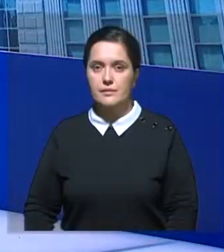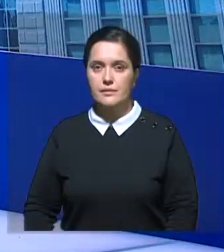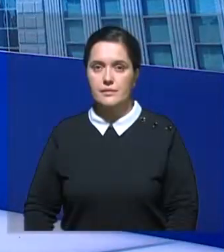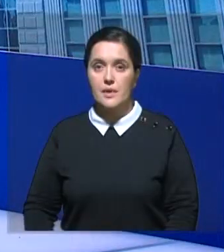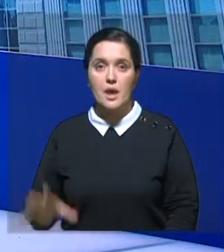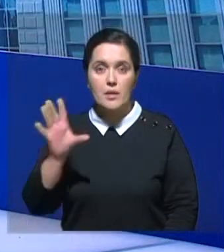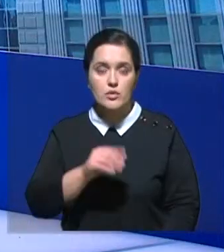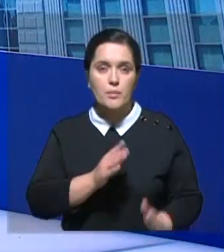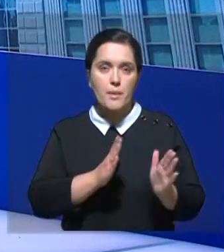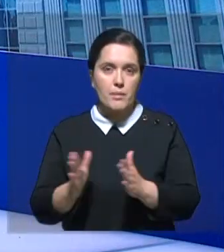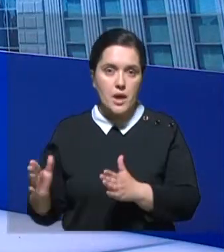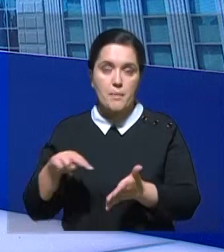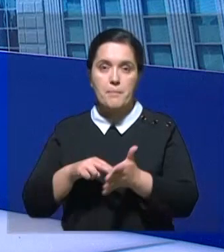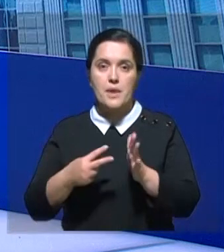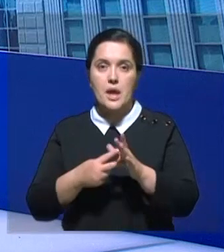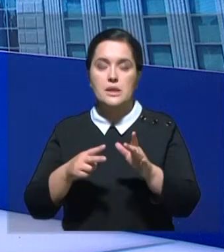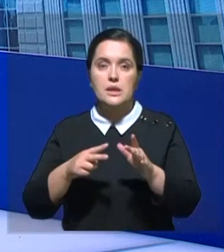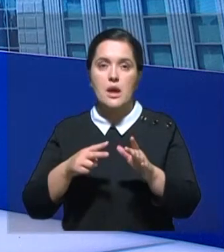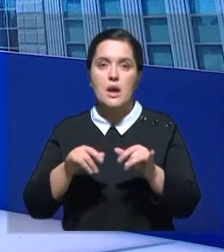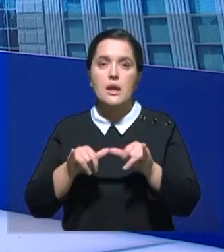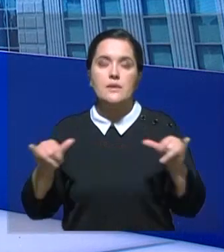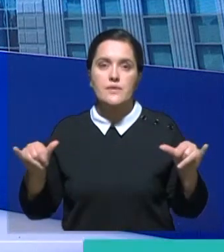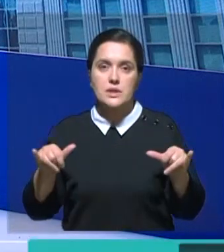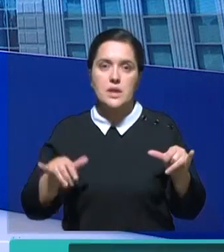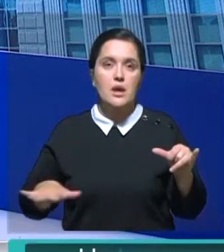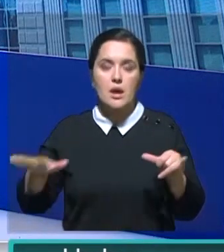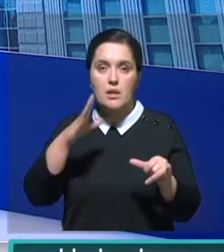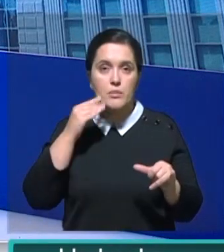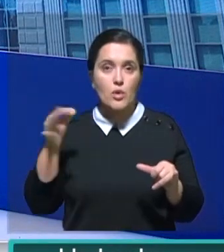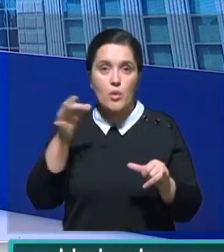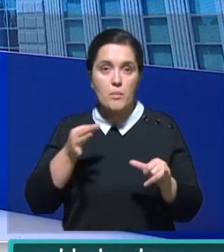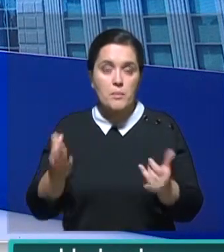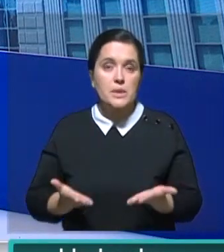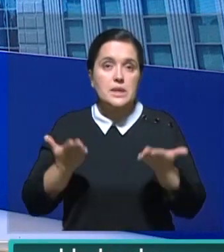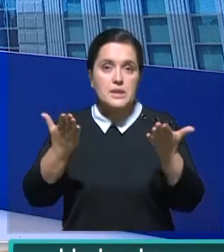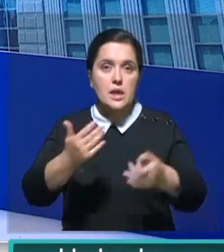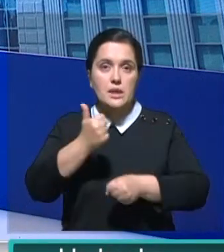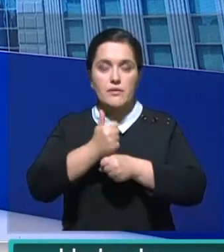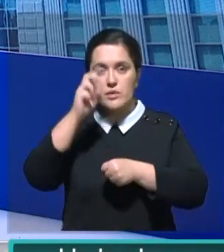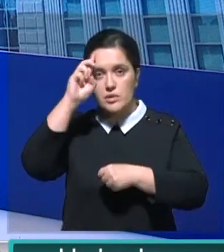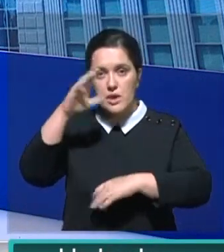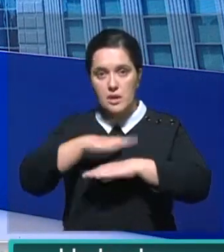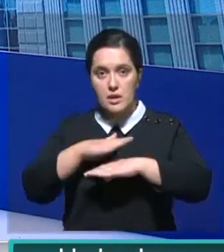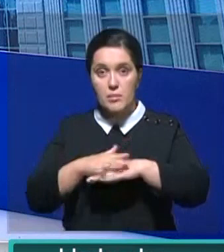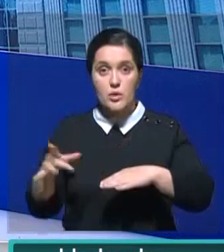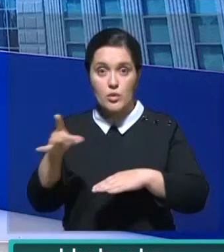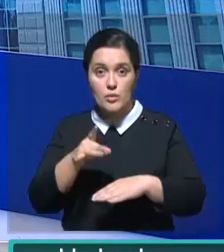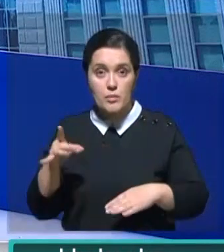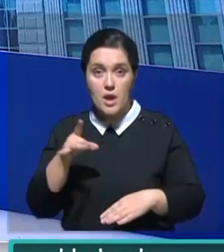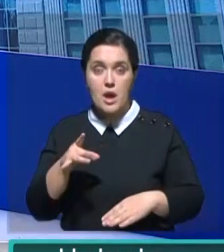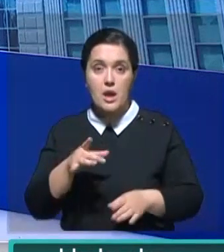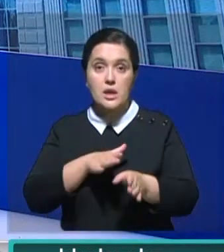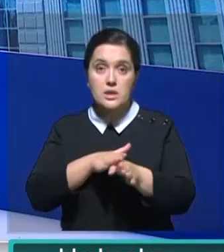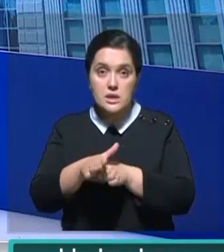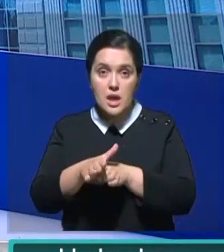Сейчас обо всем по порядку. План развития региона Алматинской области представил главе государства аким региона. По словам Марата